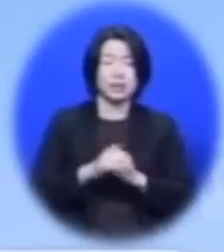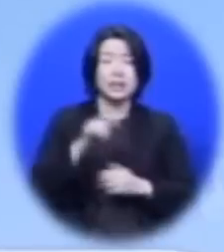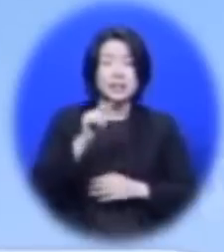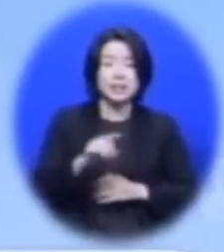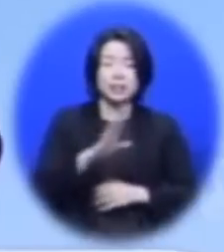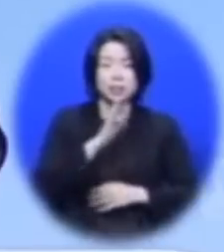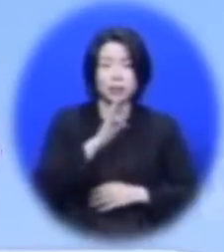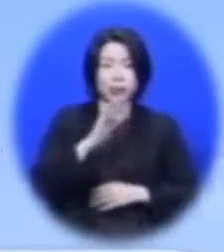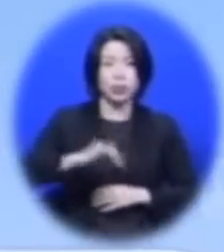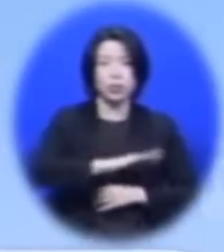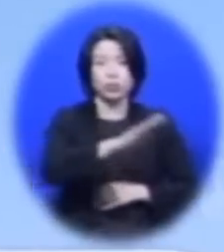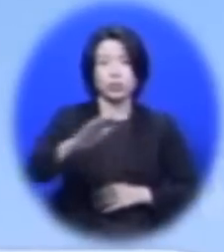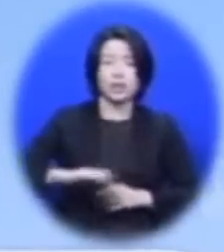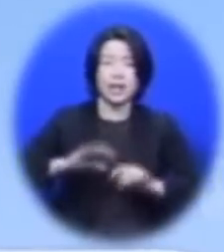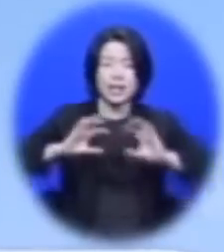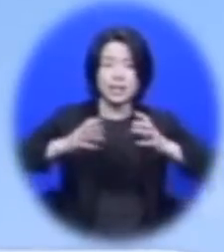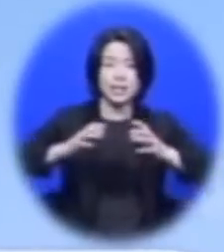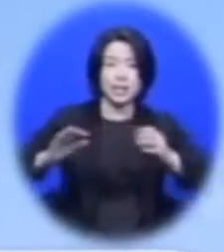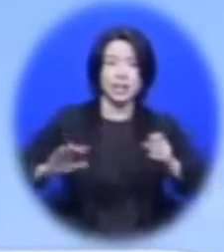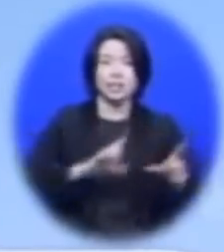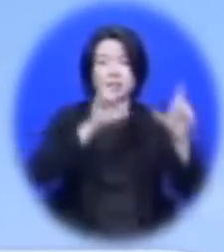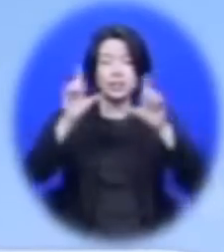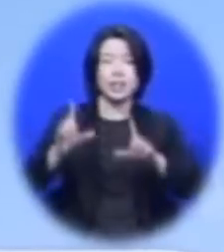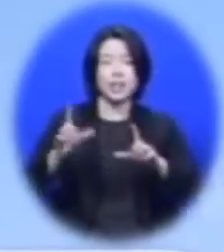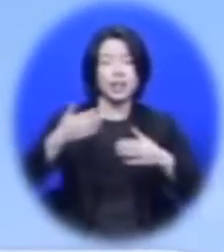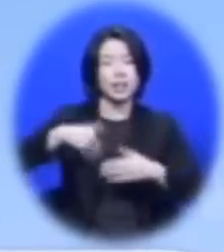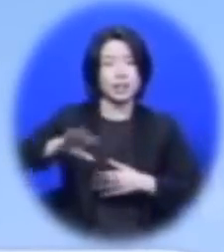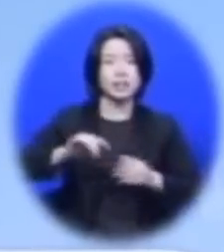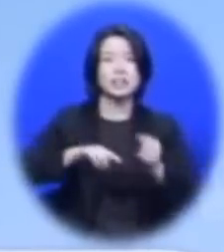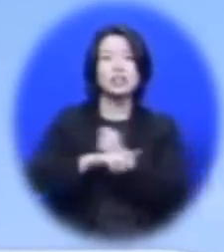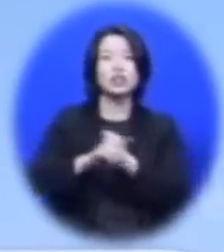이것이 바로 우리가 세상에 살아가는